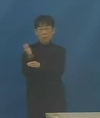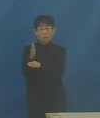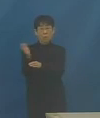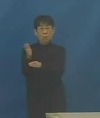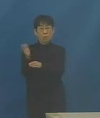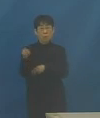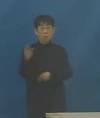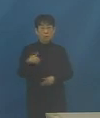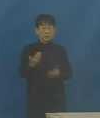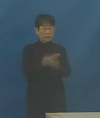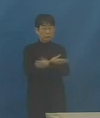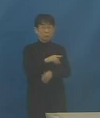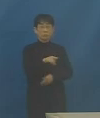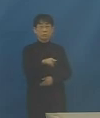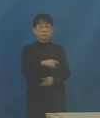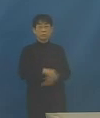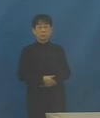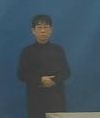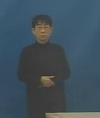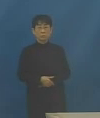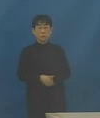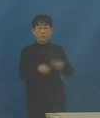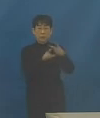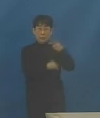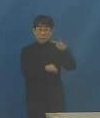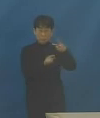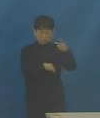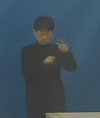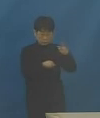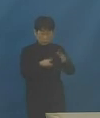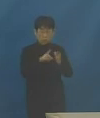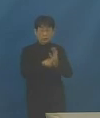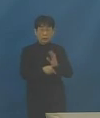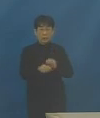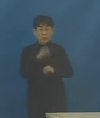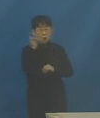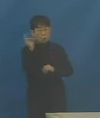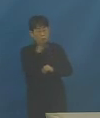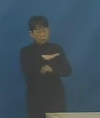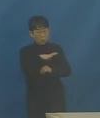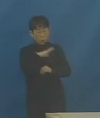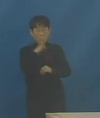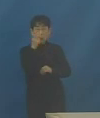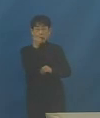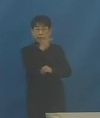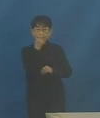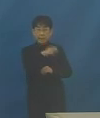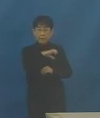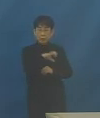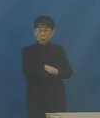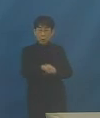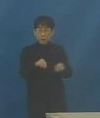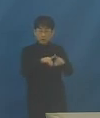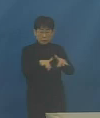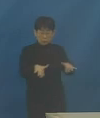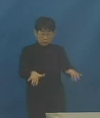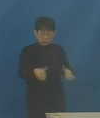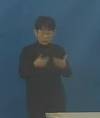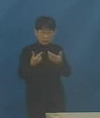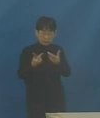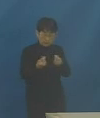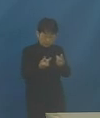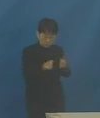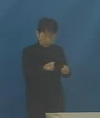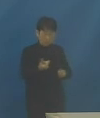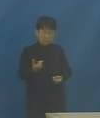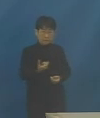てやはりあの我々としてはこの無料検査の仕組みというのはあの維持していく必要があるだろう